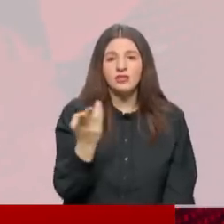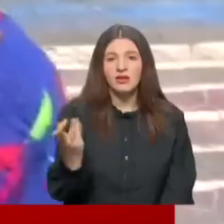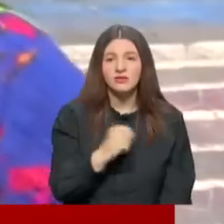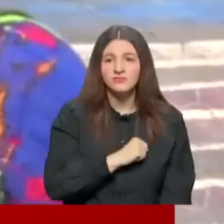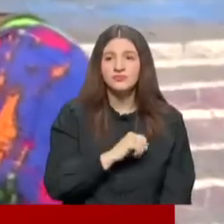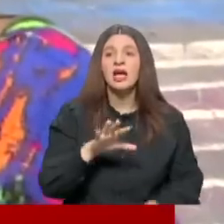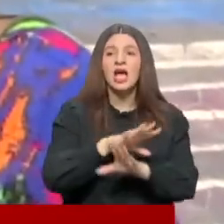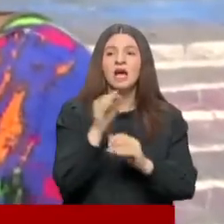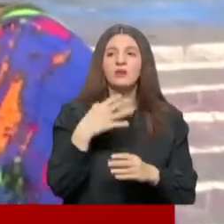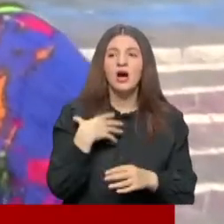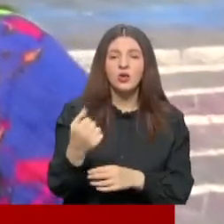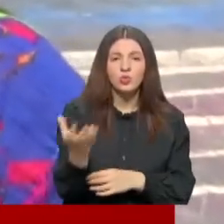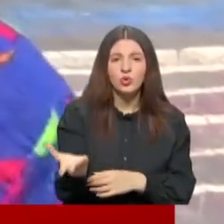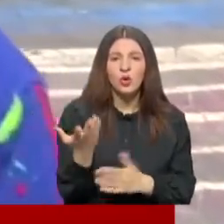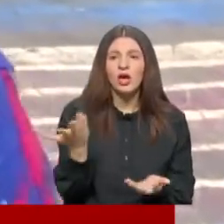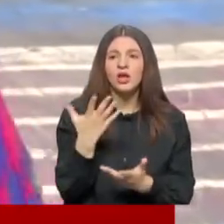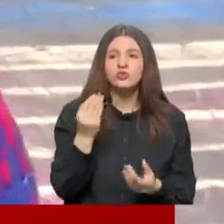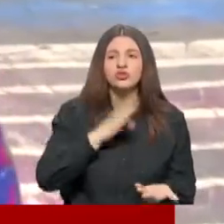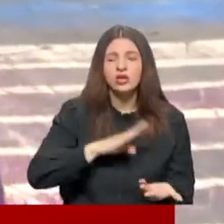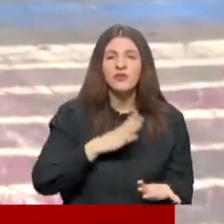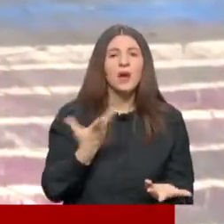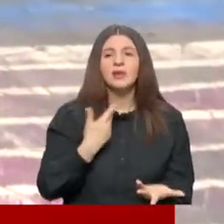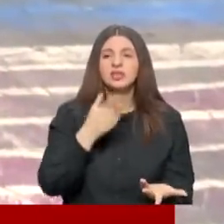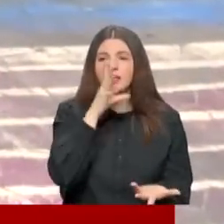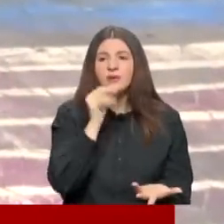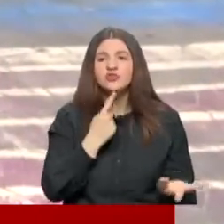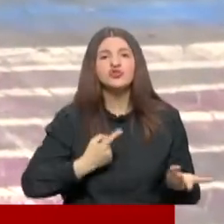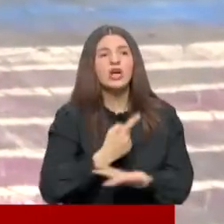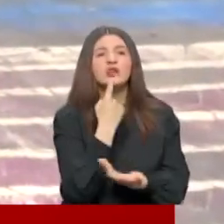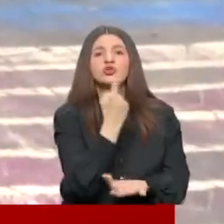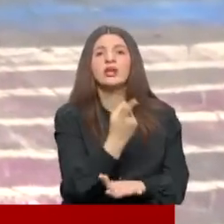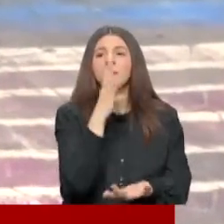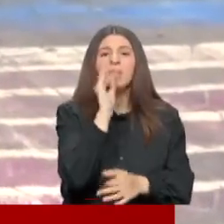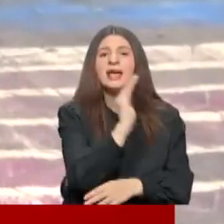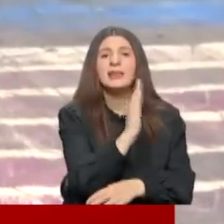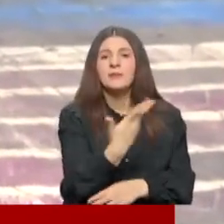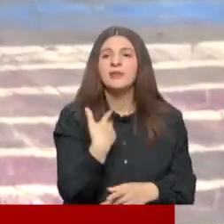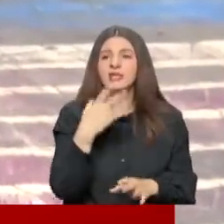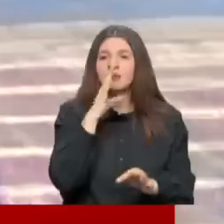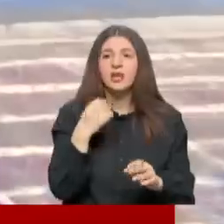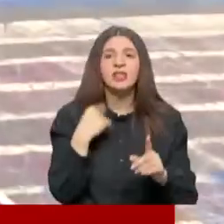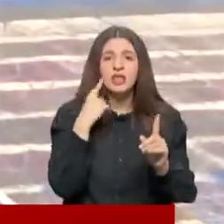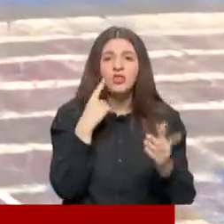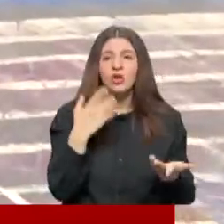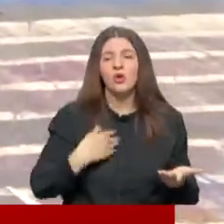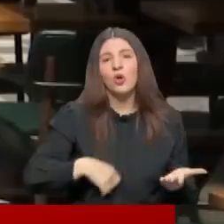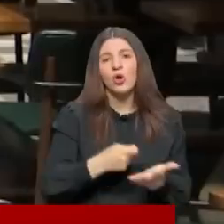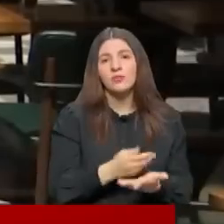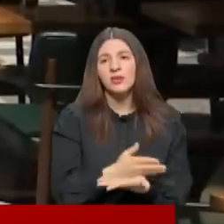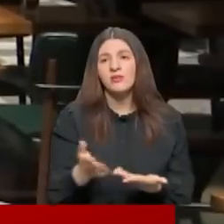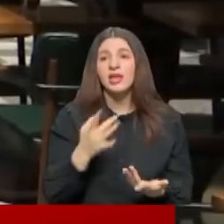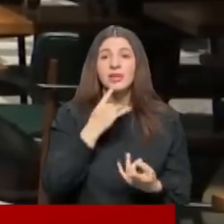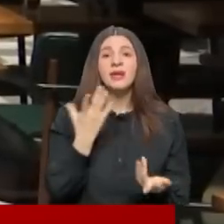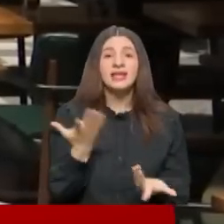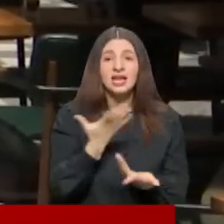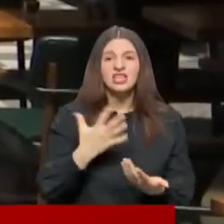%6,7. Hepsinden alınıyor. Biz çok şikayetçiyiz ama kime şikayetimi söyleyeyim, kime gideyim, kim beni dinliyor demeye devam ediyoruz. Demek